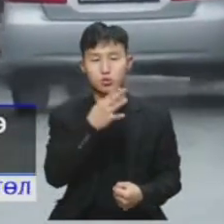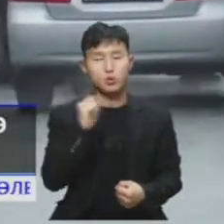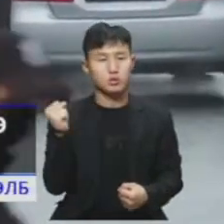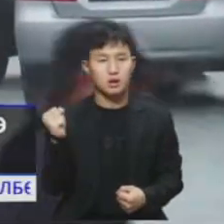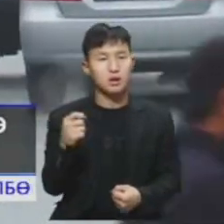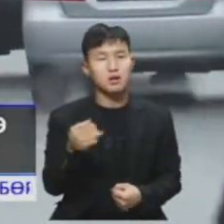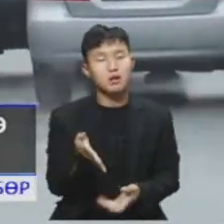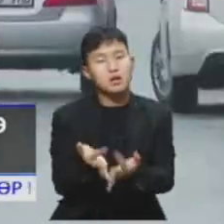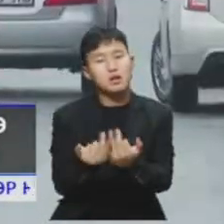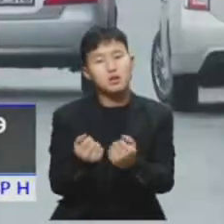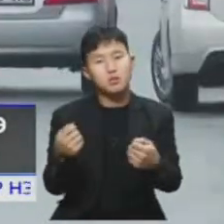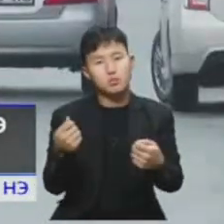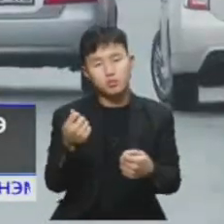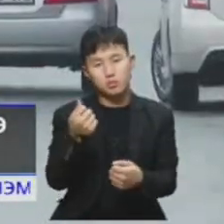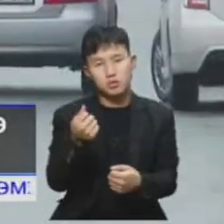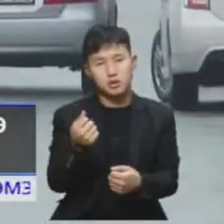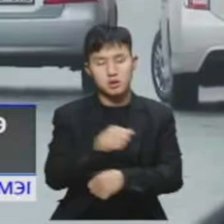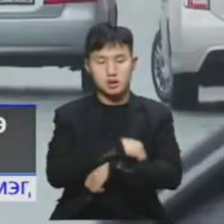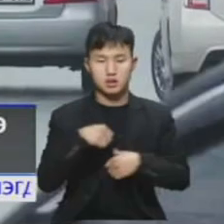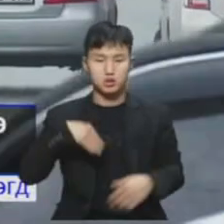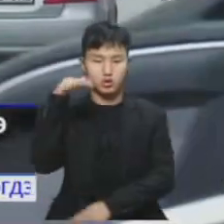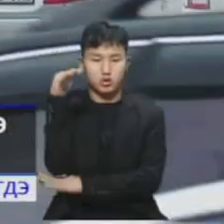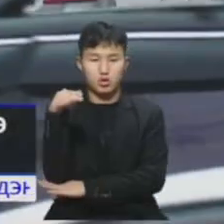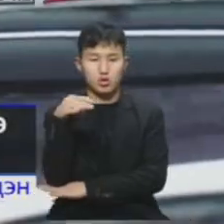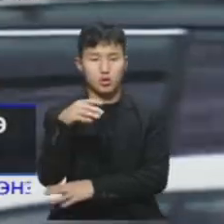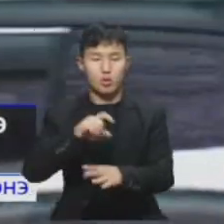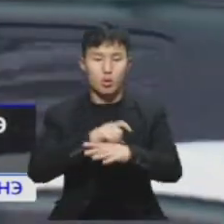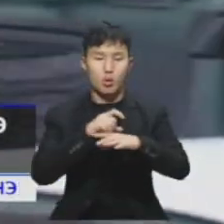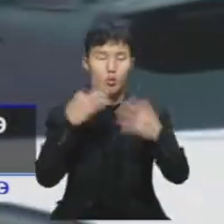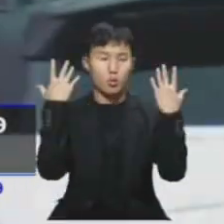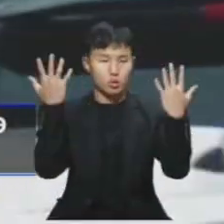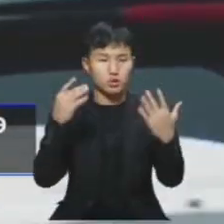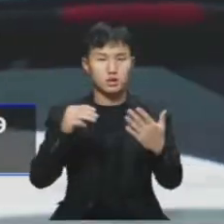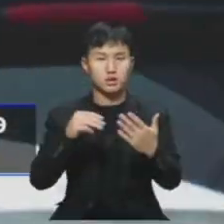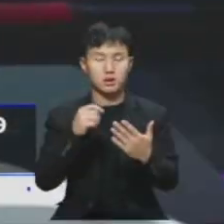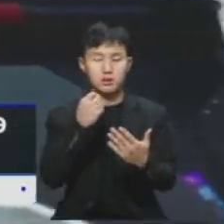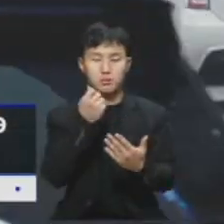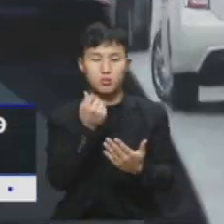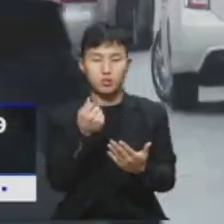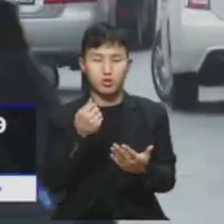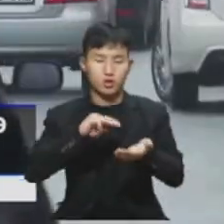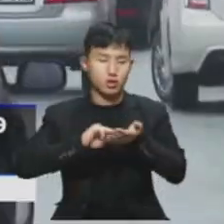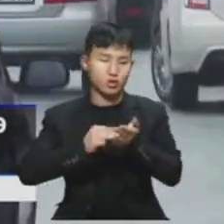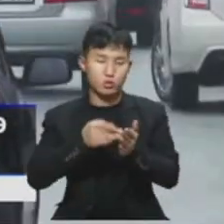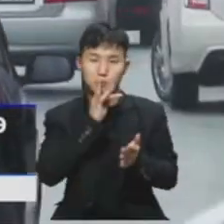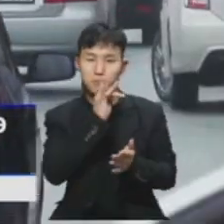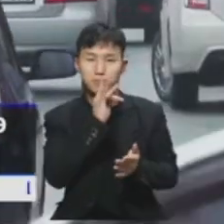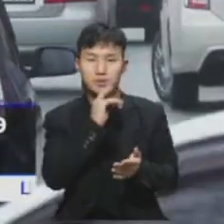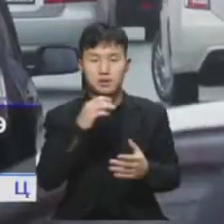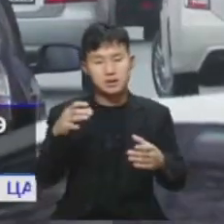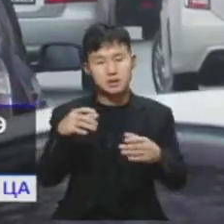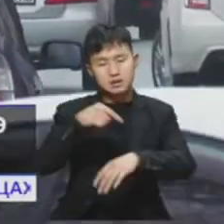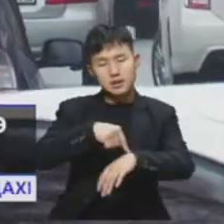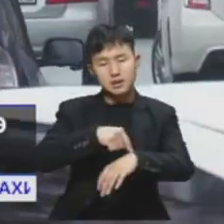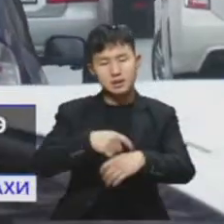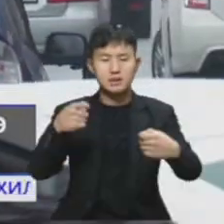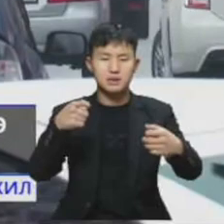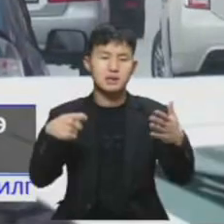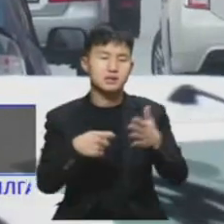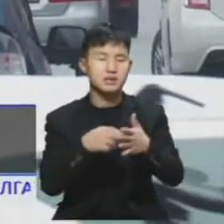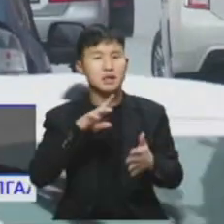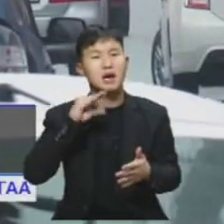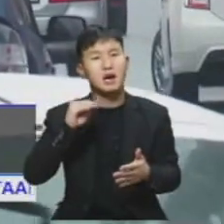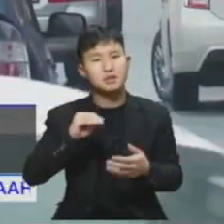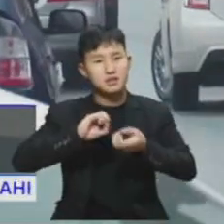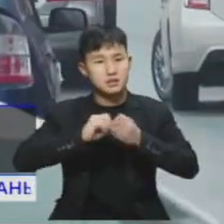төгрөний төлбөртэй байхыг нийслэлийн эргэлтийн төлөөлөгчдийн хурал тогтоохоор заажээ. За харин аль зам төлбөртэй байх вэ? Цагийн хязгаар яаж тогтоохыг нийслэлийн засаг